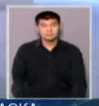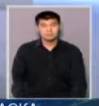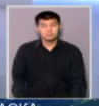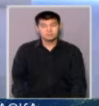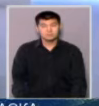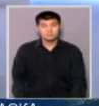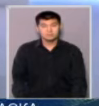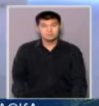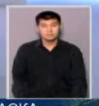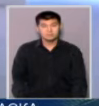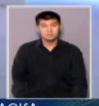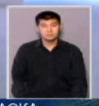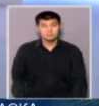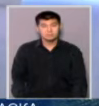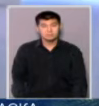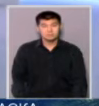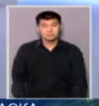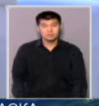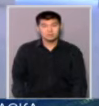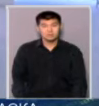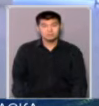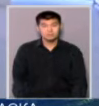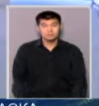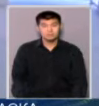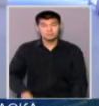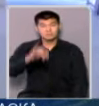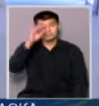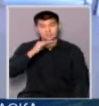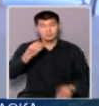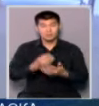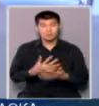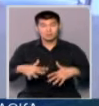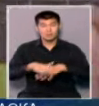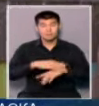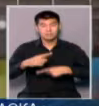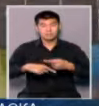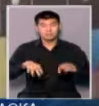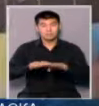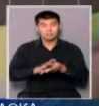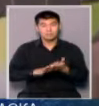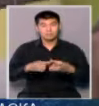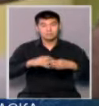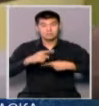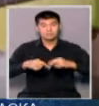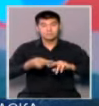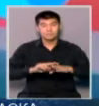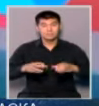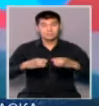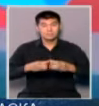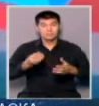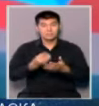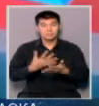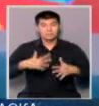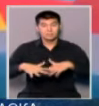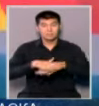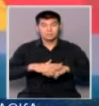ұнатамын. Баласы да Асқар Таудай әкесінің асыл қасиеттеріне ешкімге ұқсамайтын дара жолына